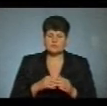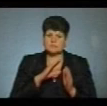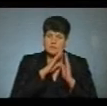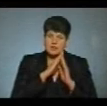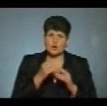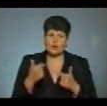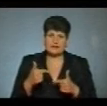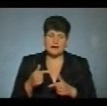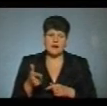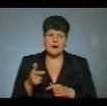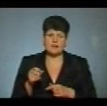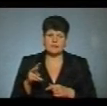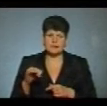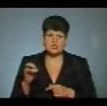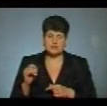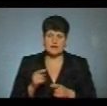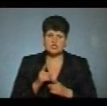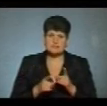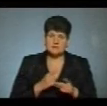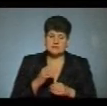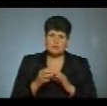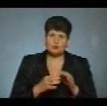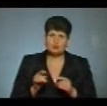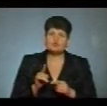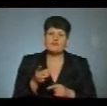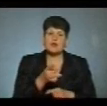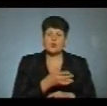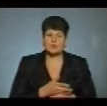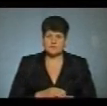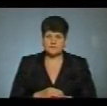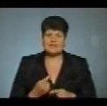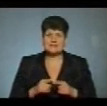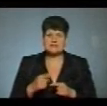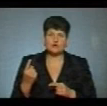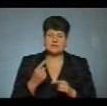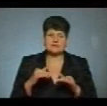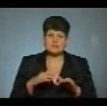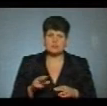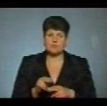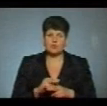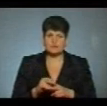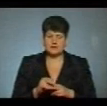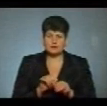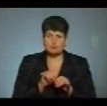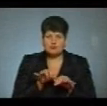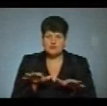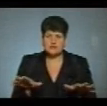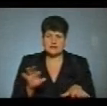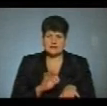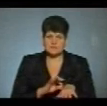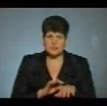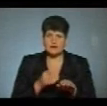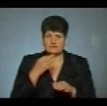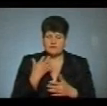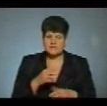«Галичина», скажімо так, чи змінюється подобово, що в районах? Це один із заходів профілактики поширення захворювань. Так, як я сказала на